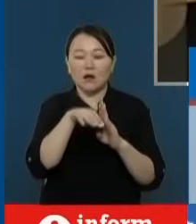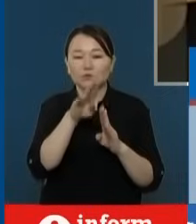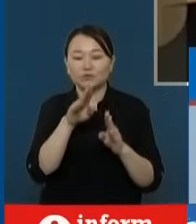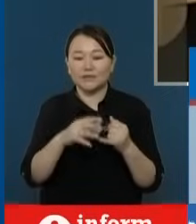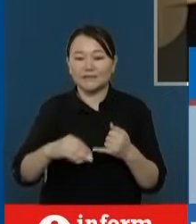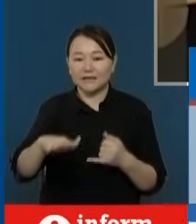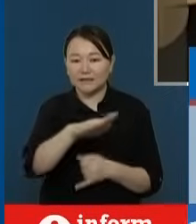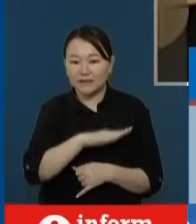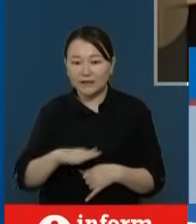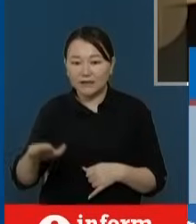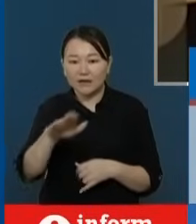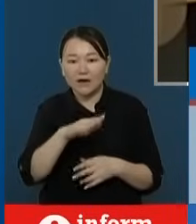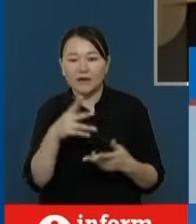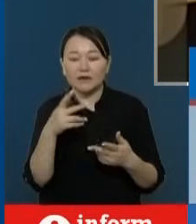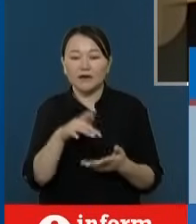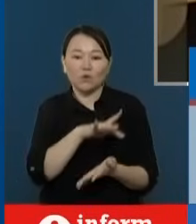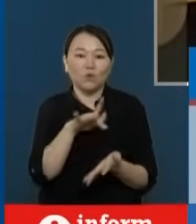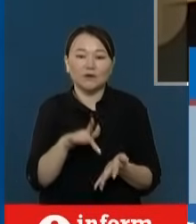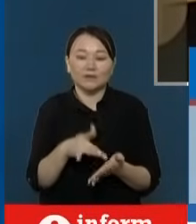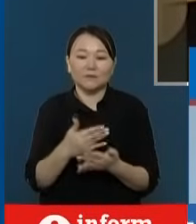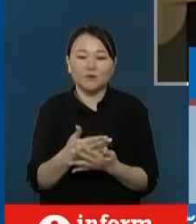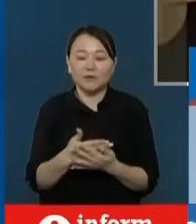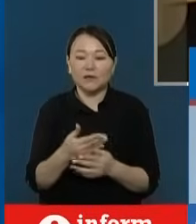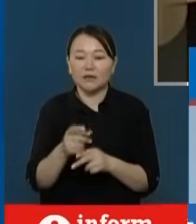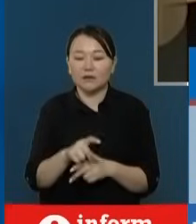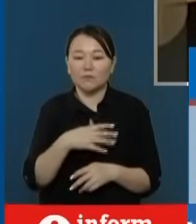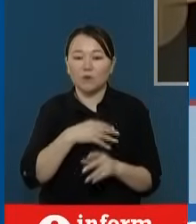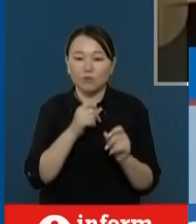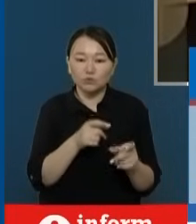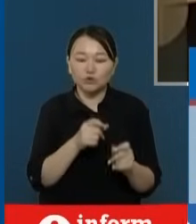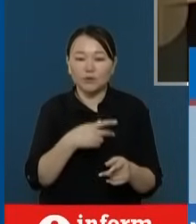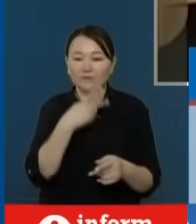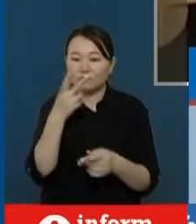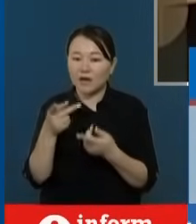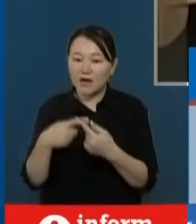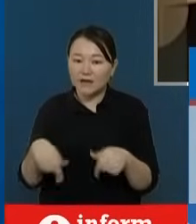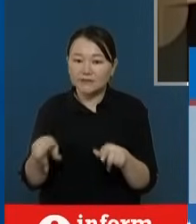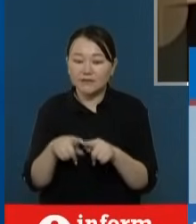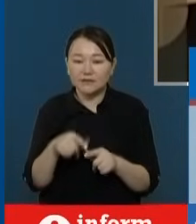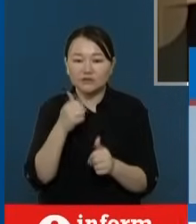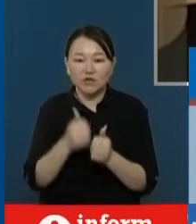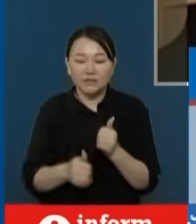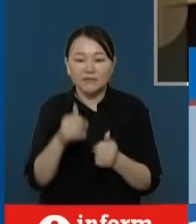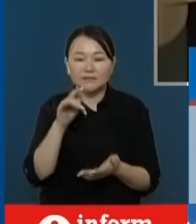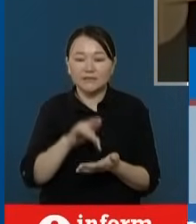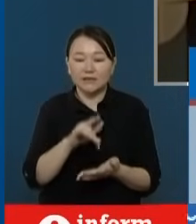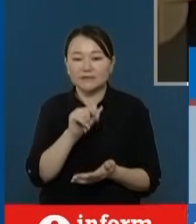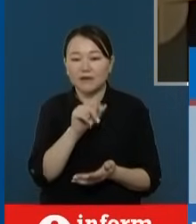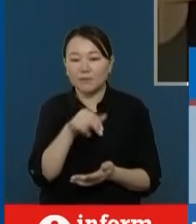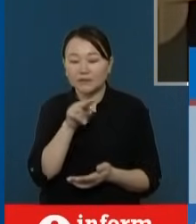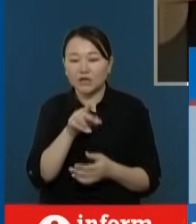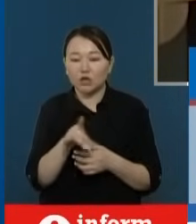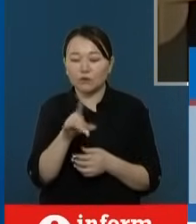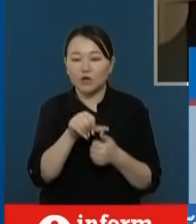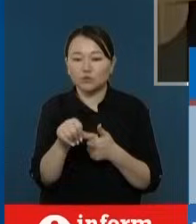Везде мы повсеместно видим, что наши мусоровозящие организации центральных, западных регионов,